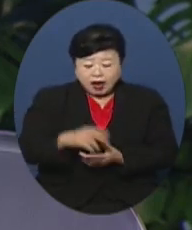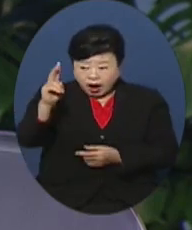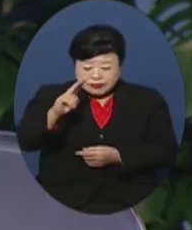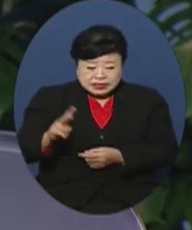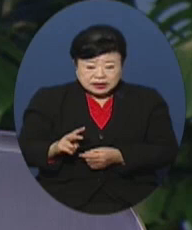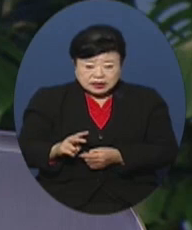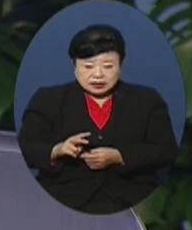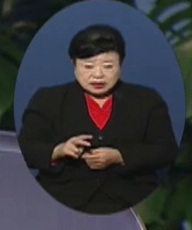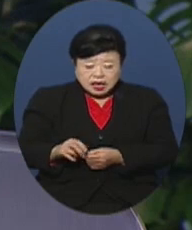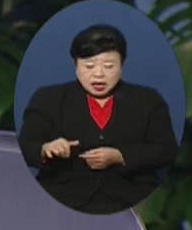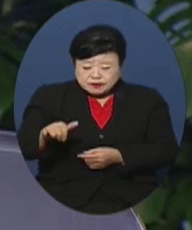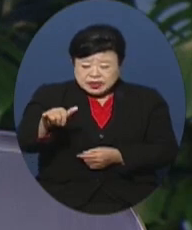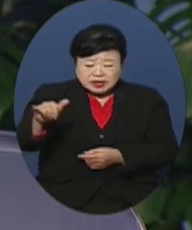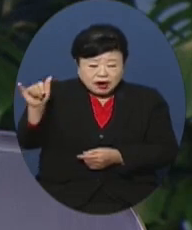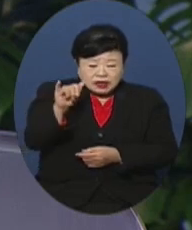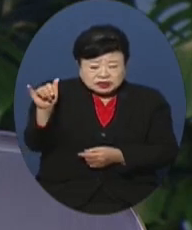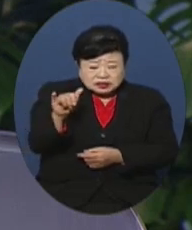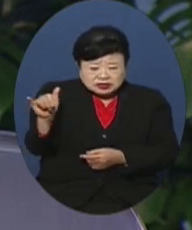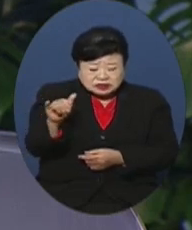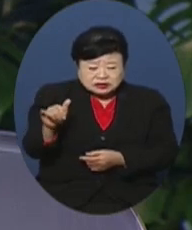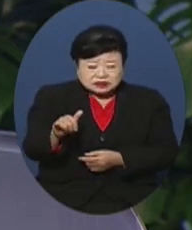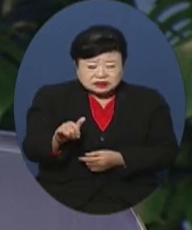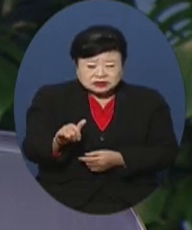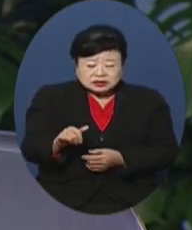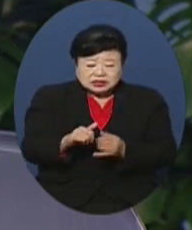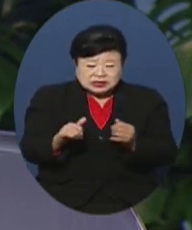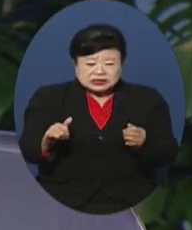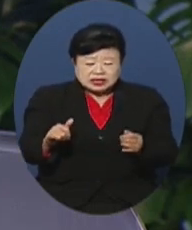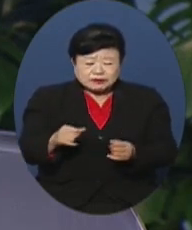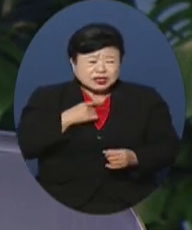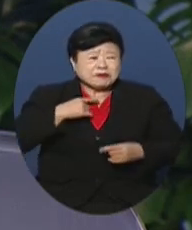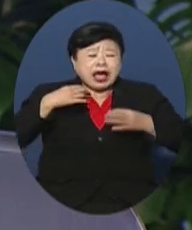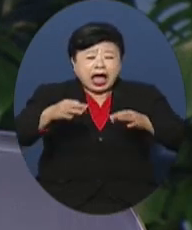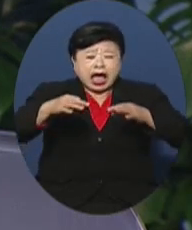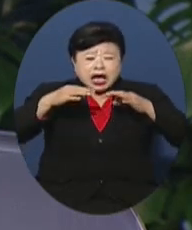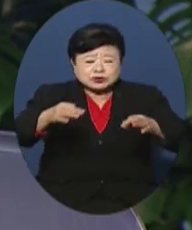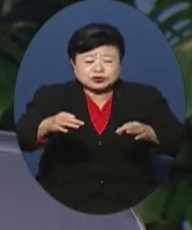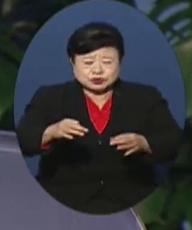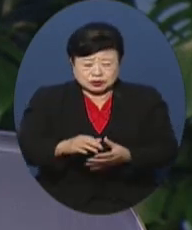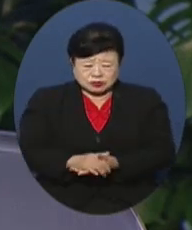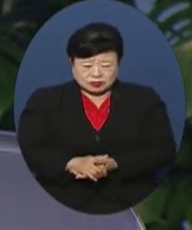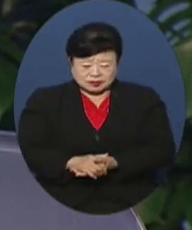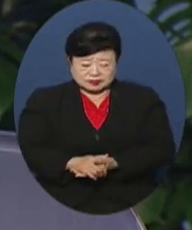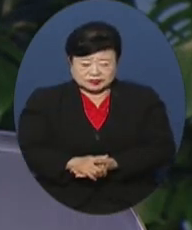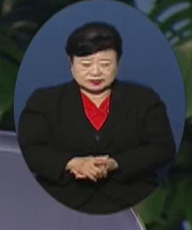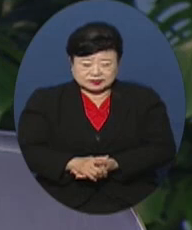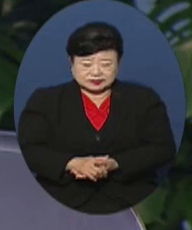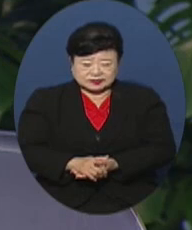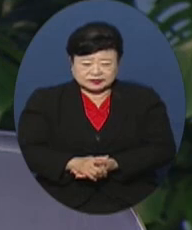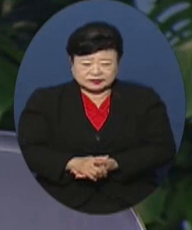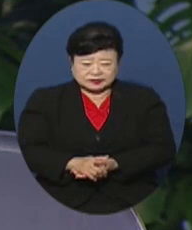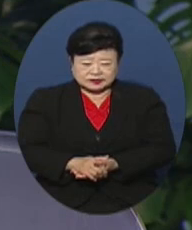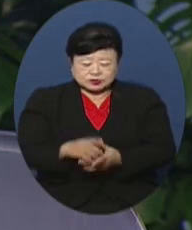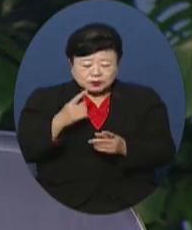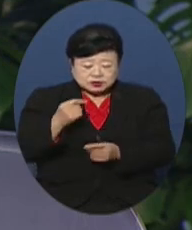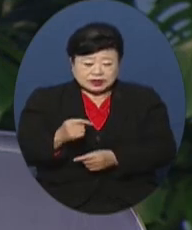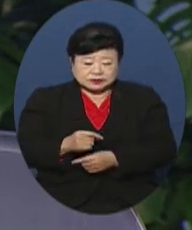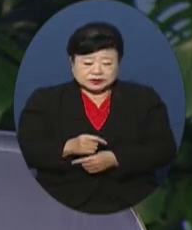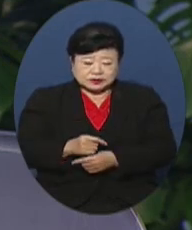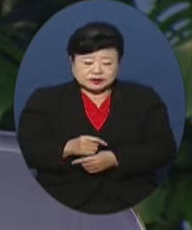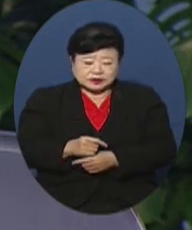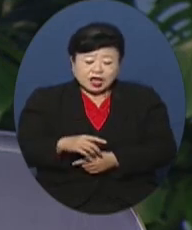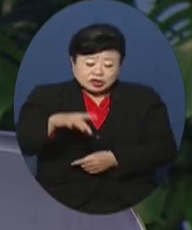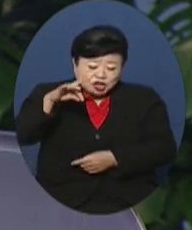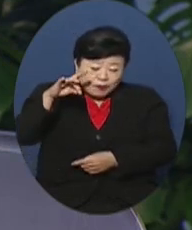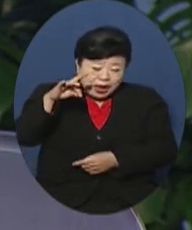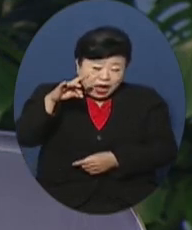갑자기 기체가 흔들리니까 사람들이 아우성을 치고 난리가 났습니다. 저도 제일